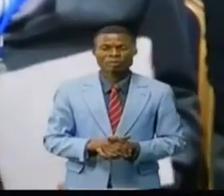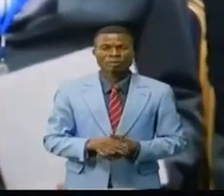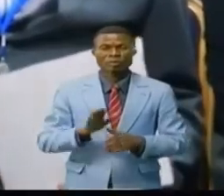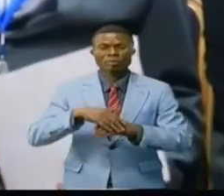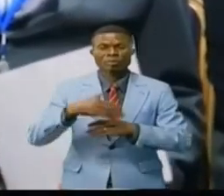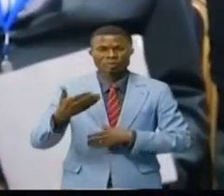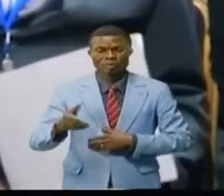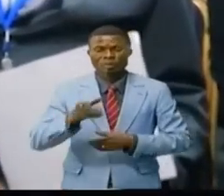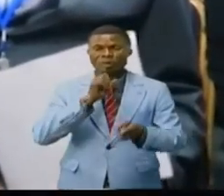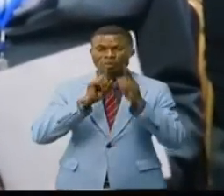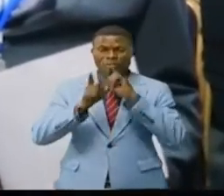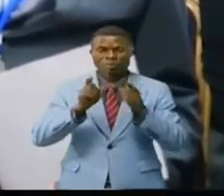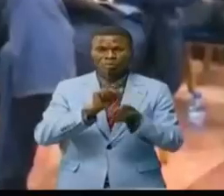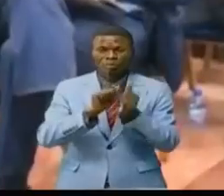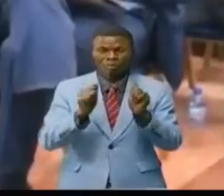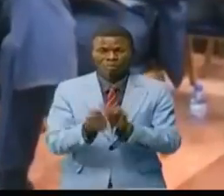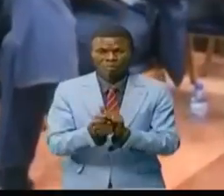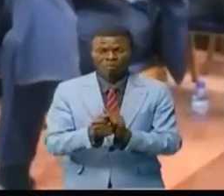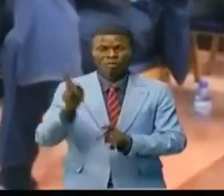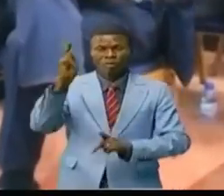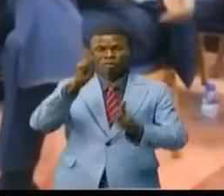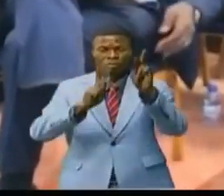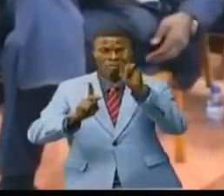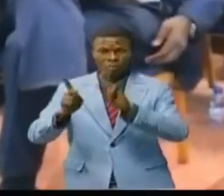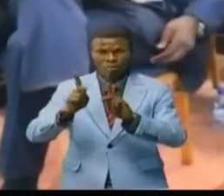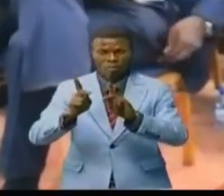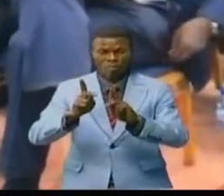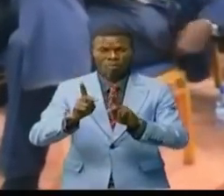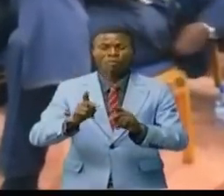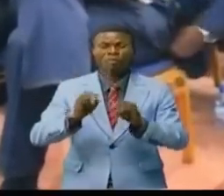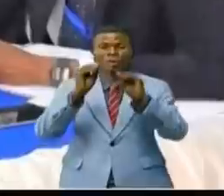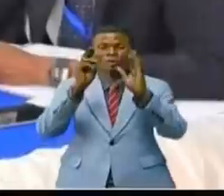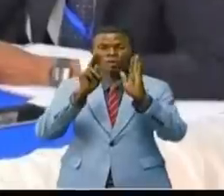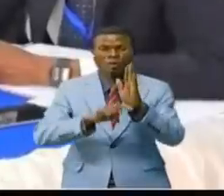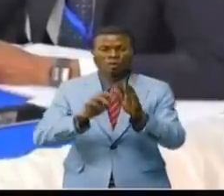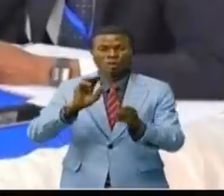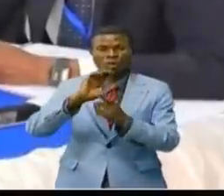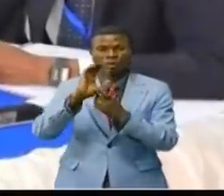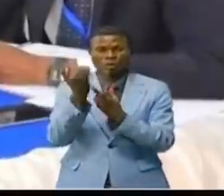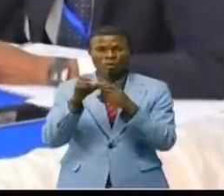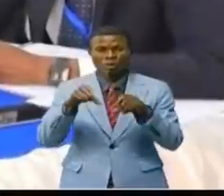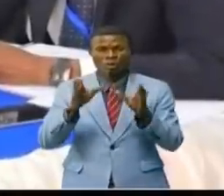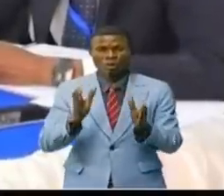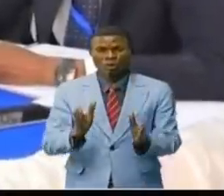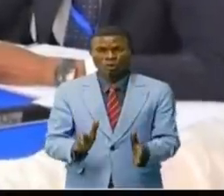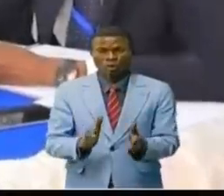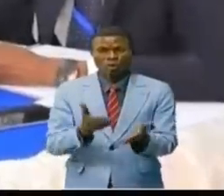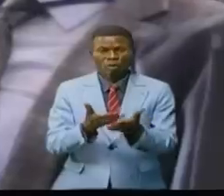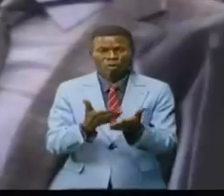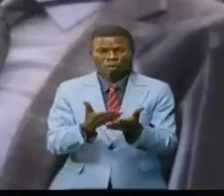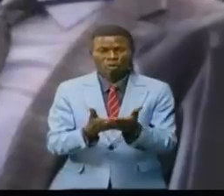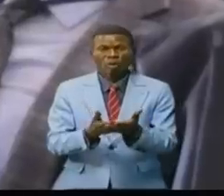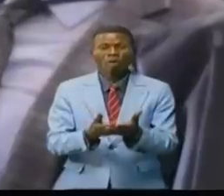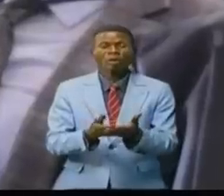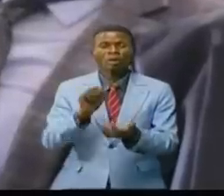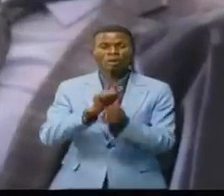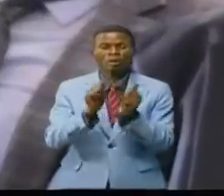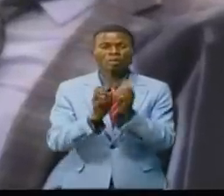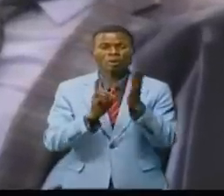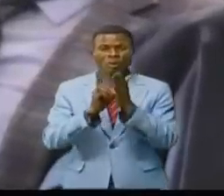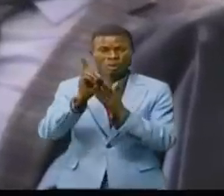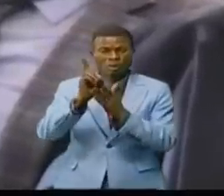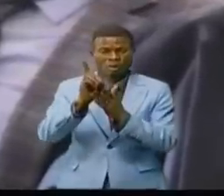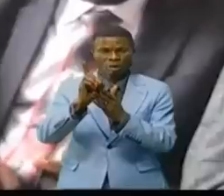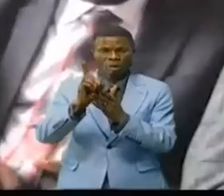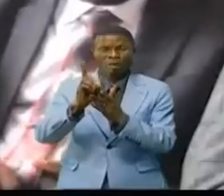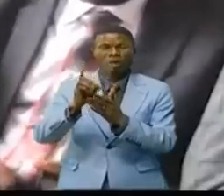Après avoir échangé sur les problèmes de la population, de l'enseignement et la culture Congo, les participants au colloque sur le développement du